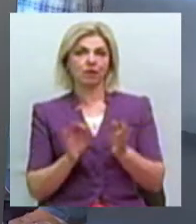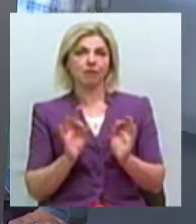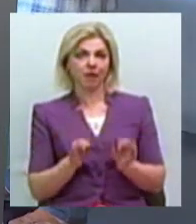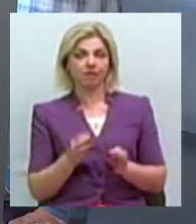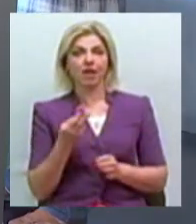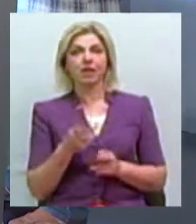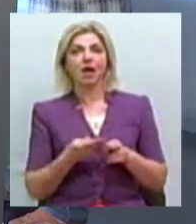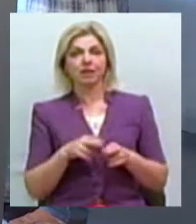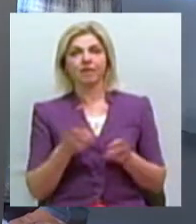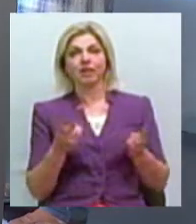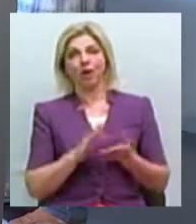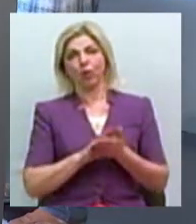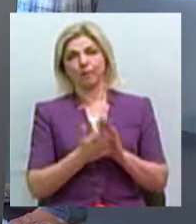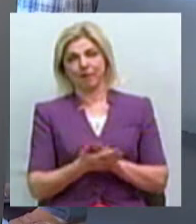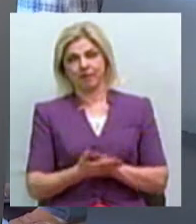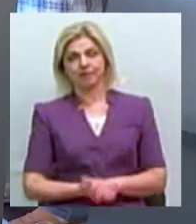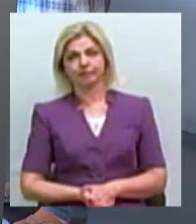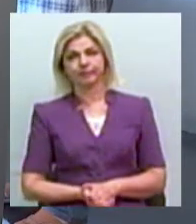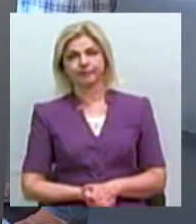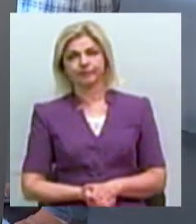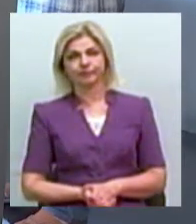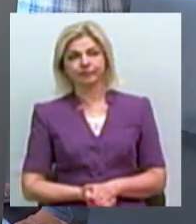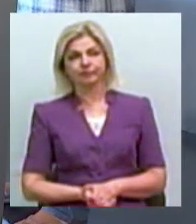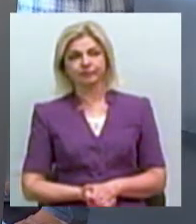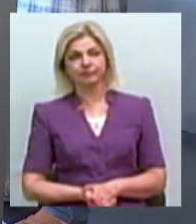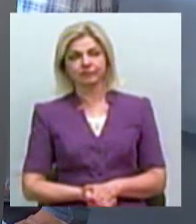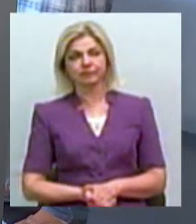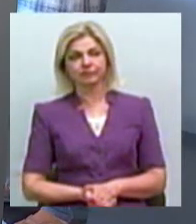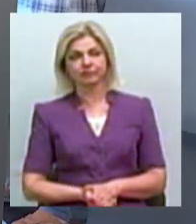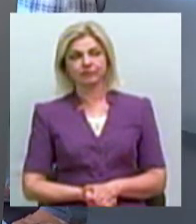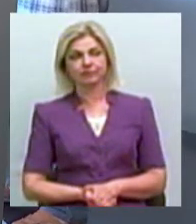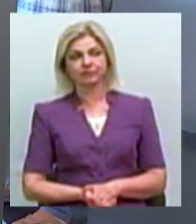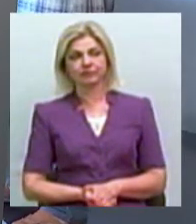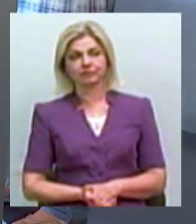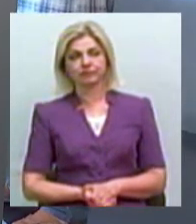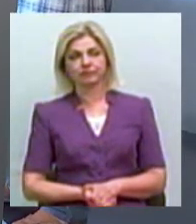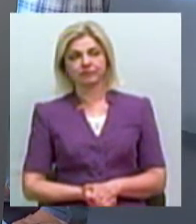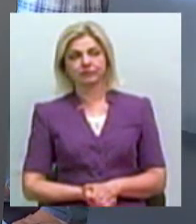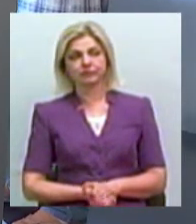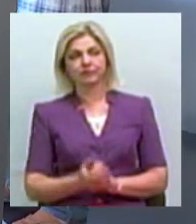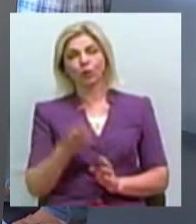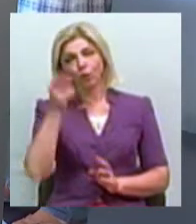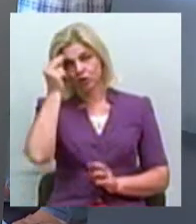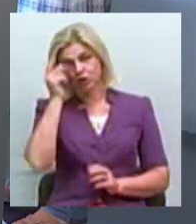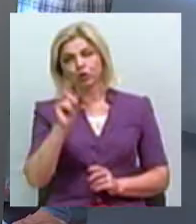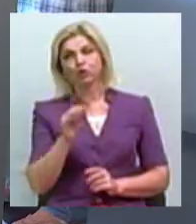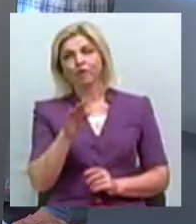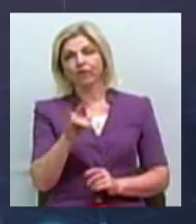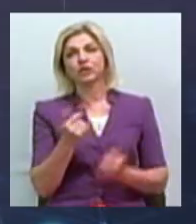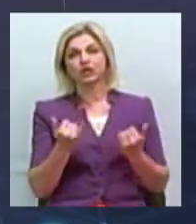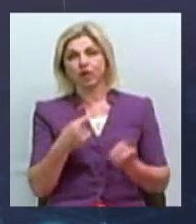этого надо ее отменить. Ну, сейчас этот процесс идет. Враховуючи те, що ви щойно говорили,